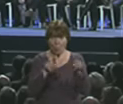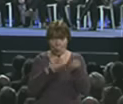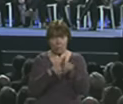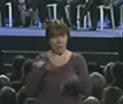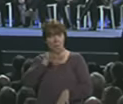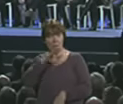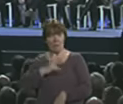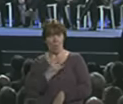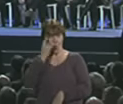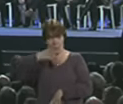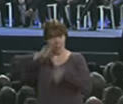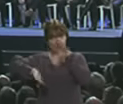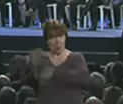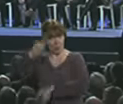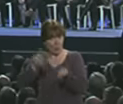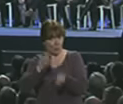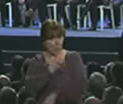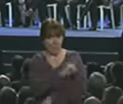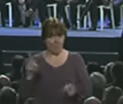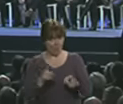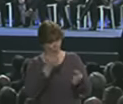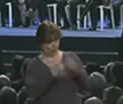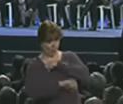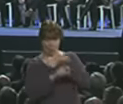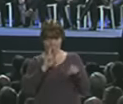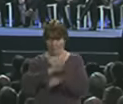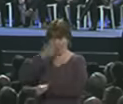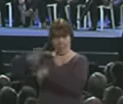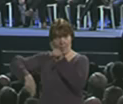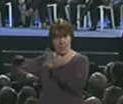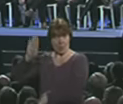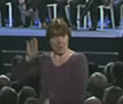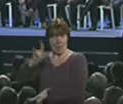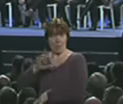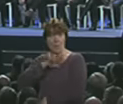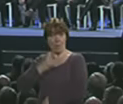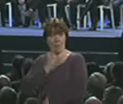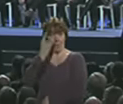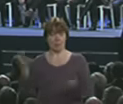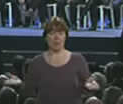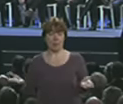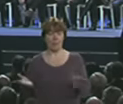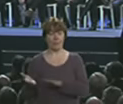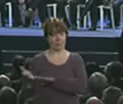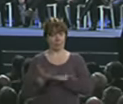Madame Le Pen de se présenter au premier tour, si ça les gênait. Alors je vais vous dire une chose.